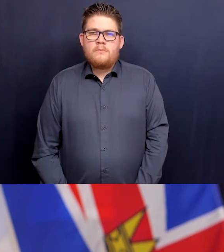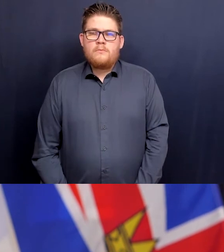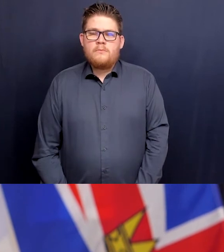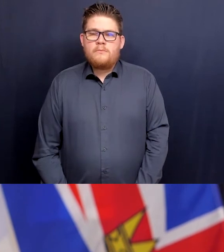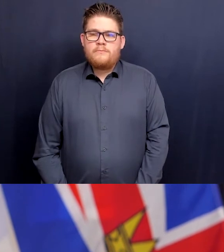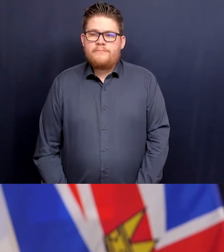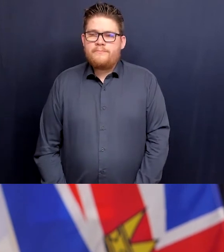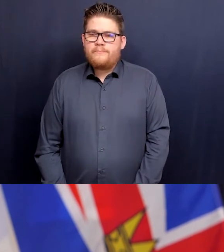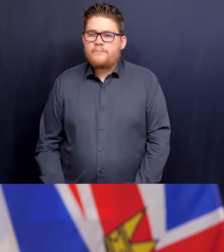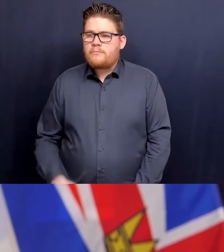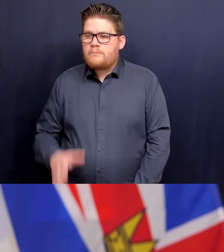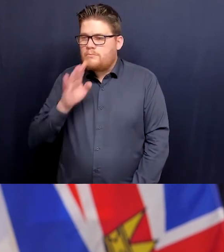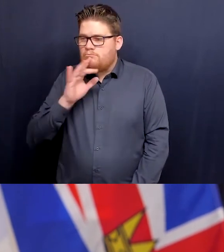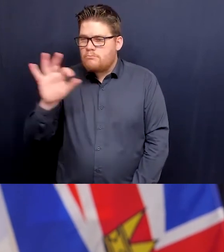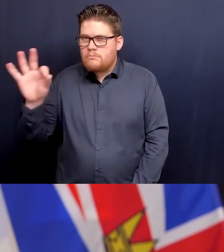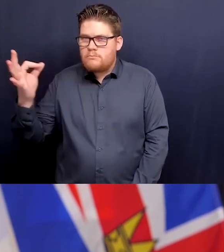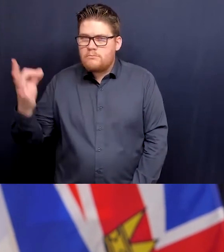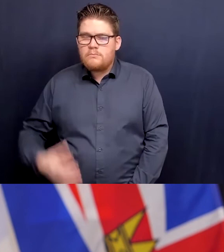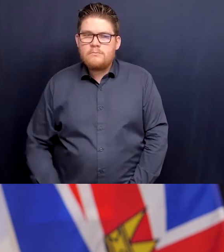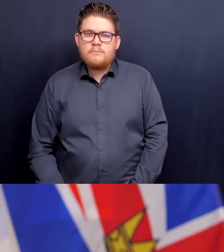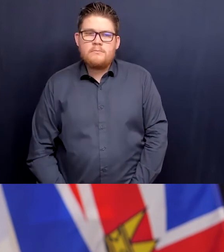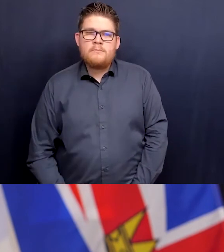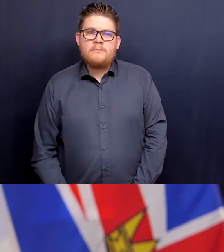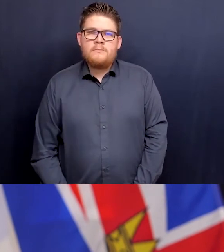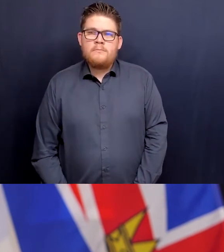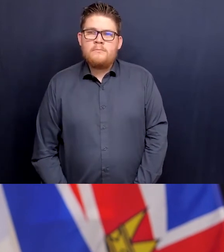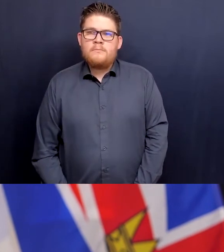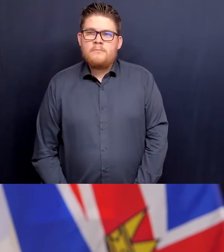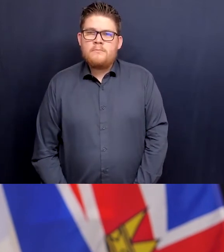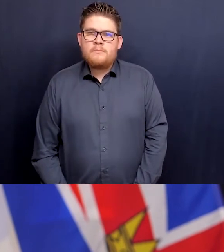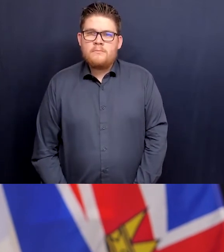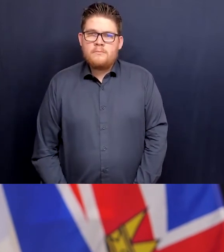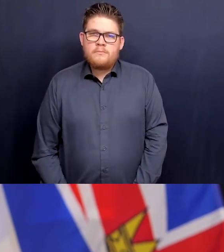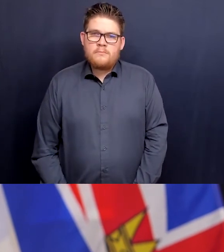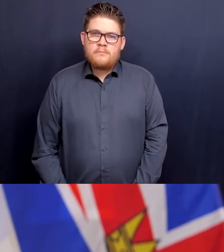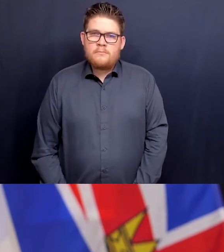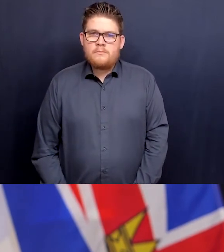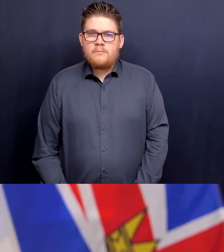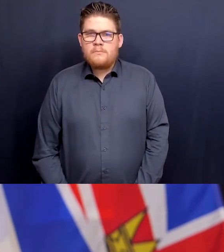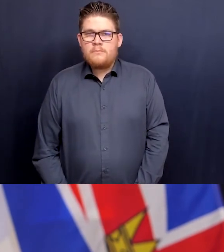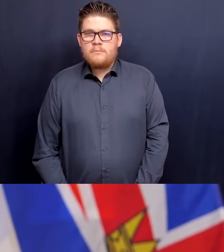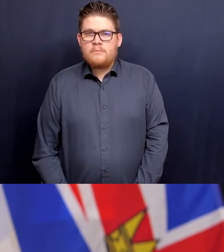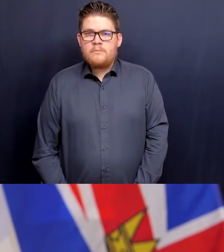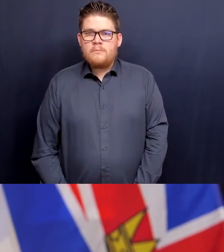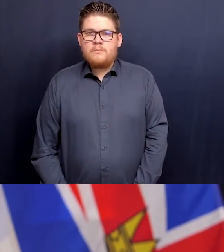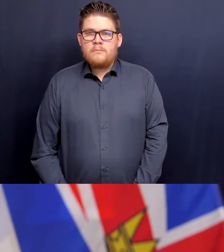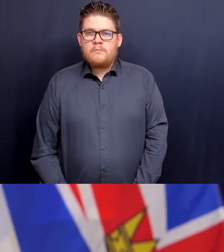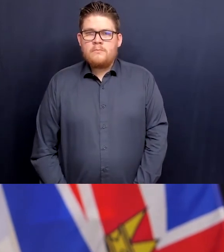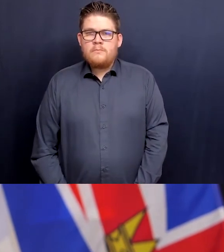en français que la chirurgie est essentielle. On a en effet annulé